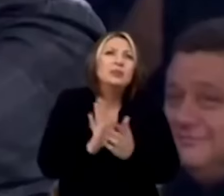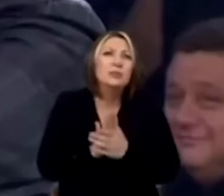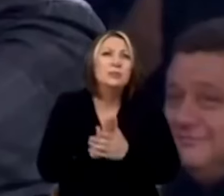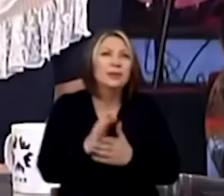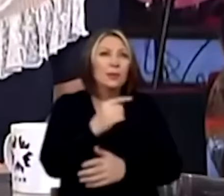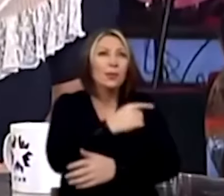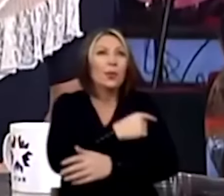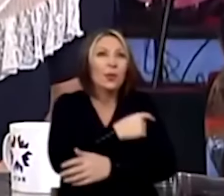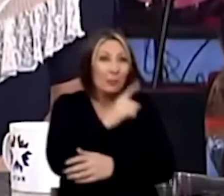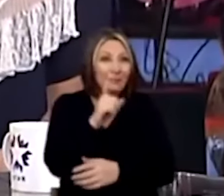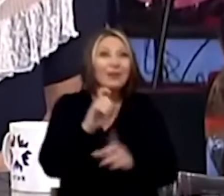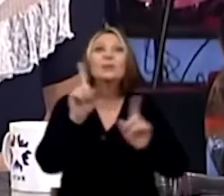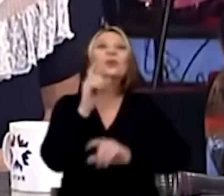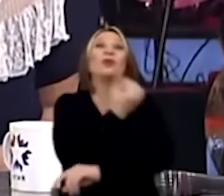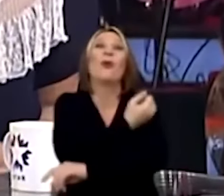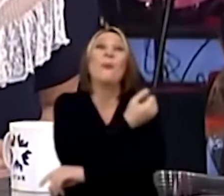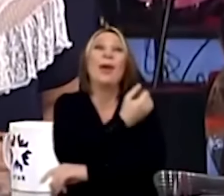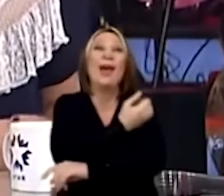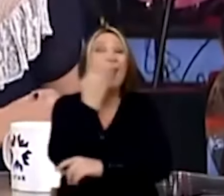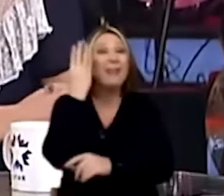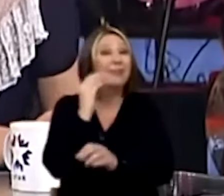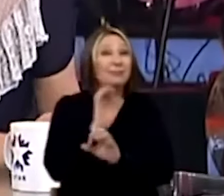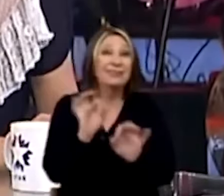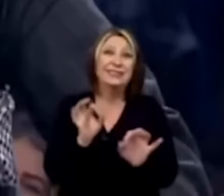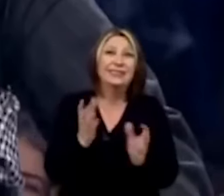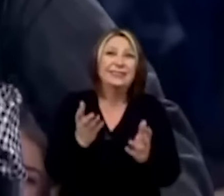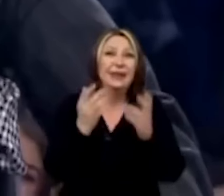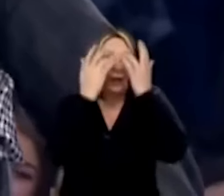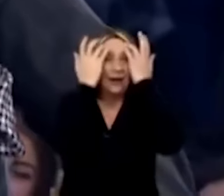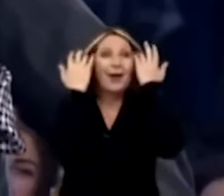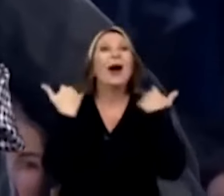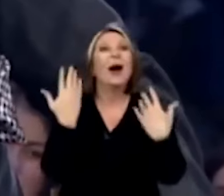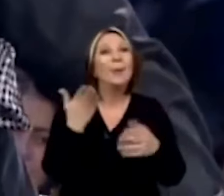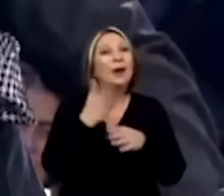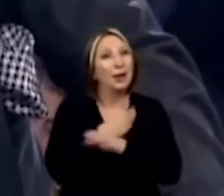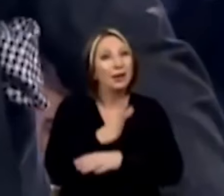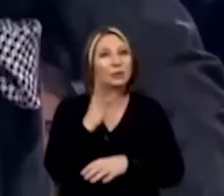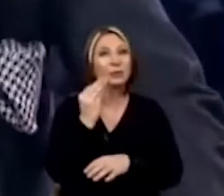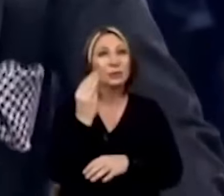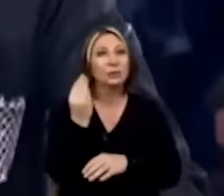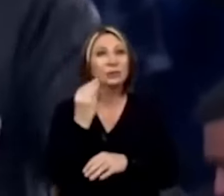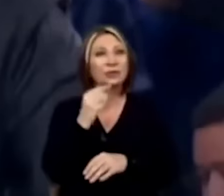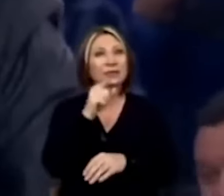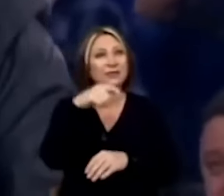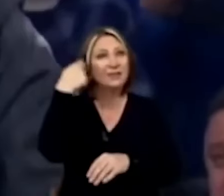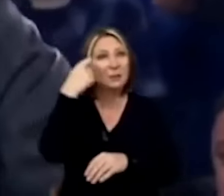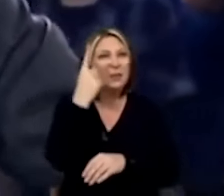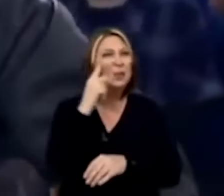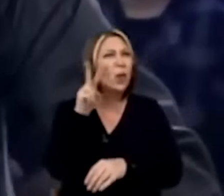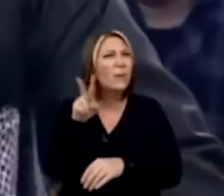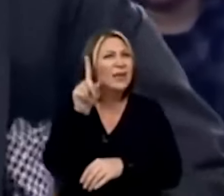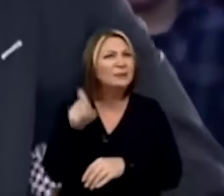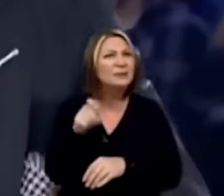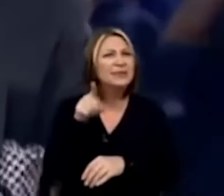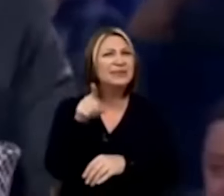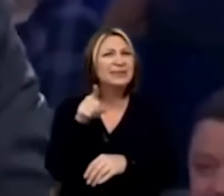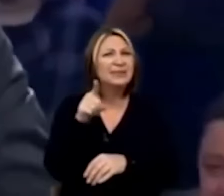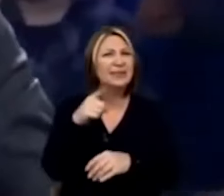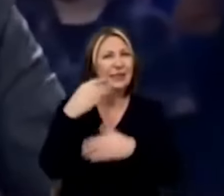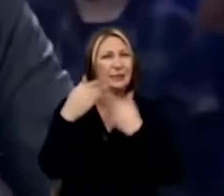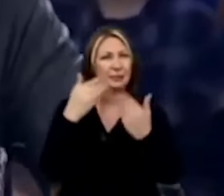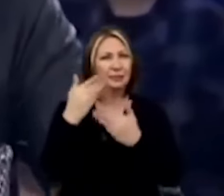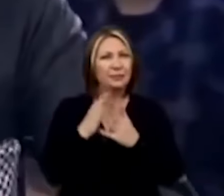Kola mı manayı? Hayır, dövmeye. Ama hakikaten çok tarif edici. Sizin filmi bir görebilir miyiz acaba? Şu fragmanını.